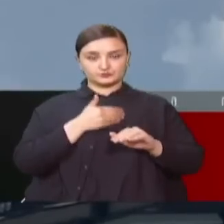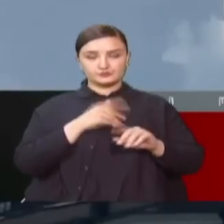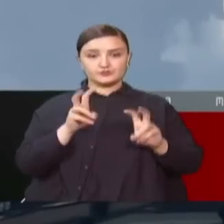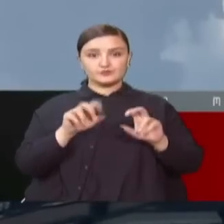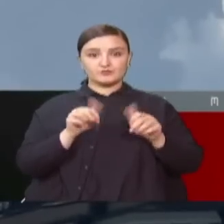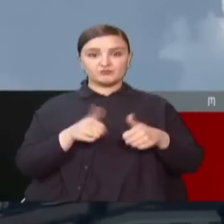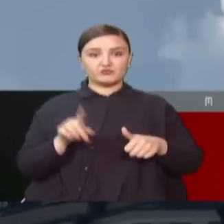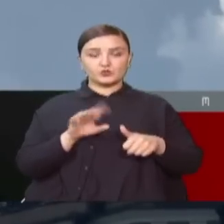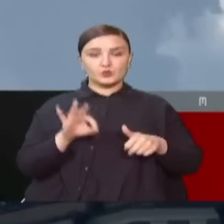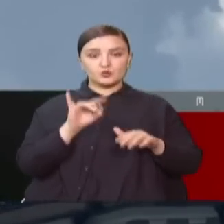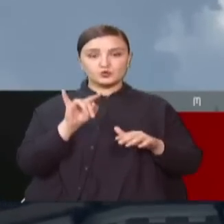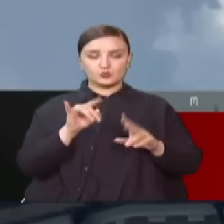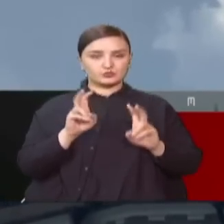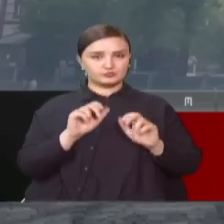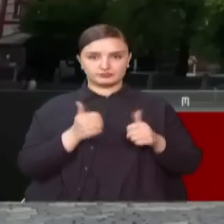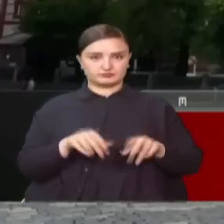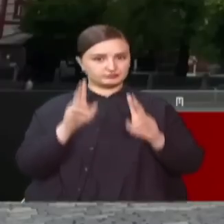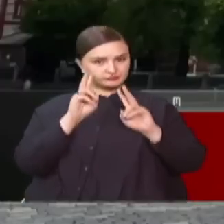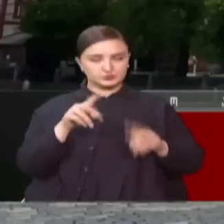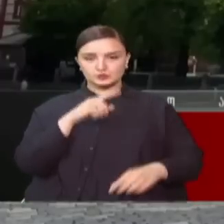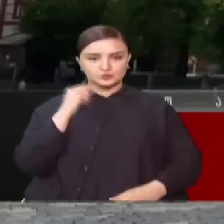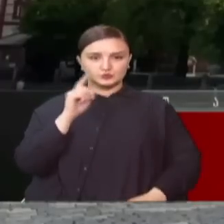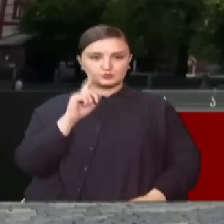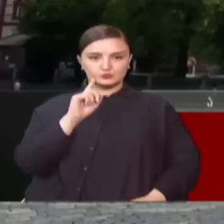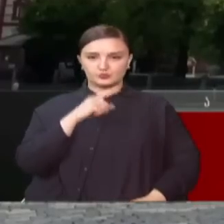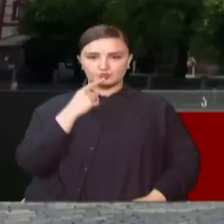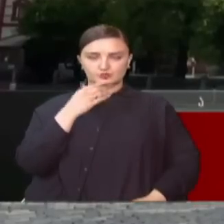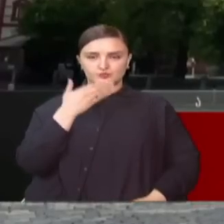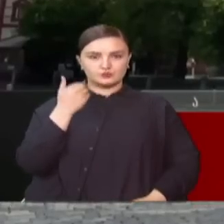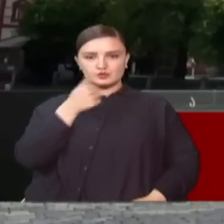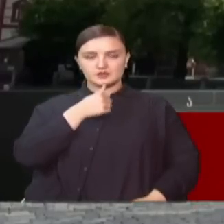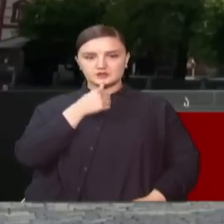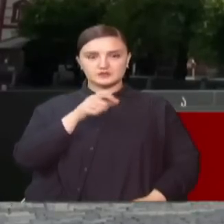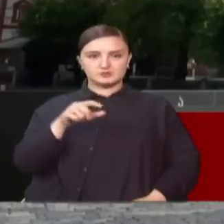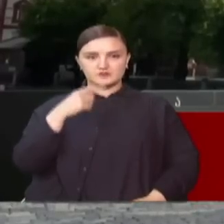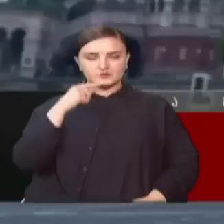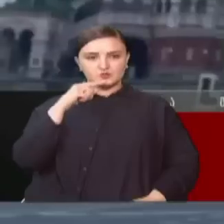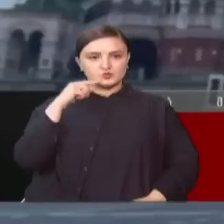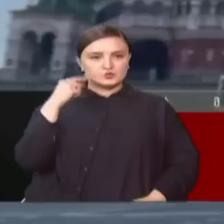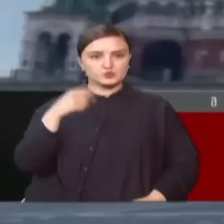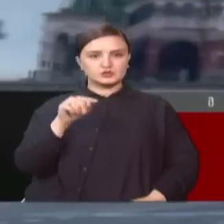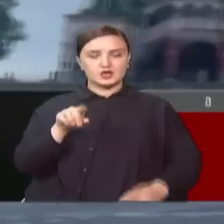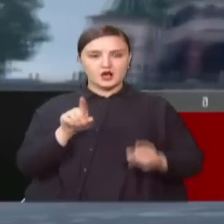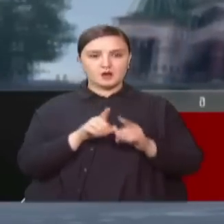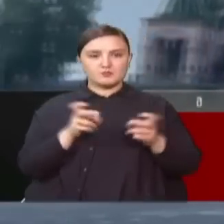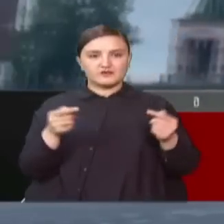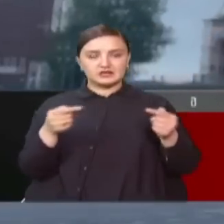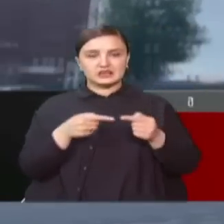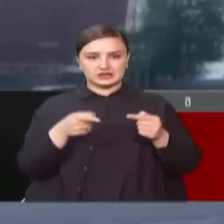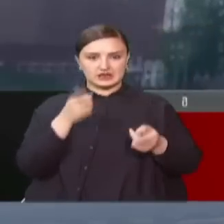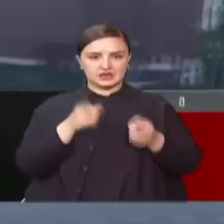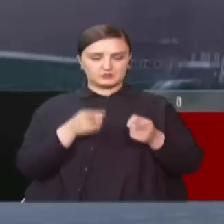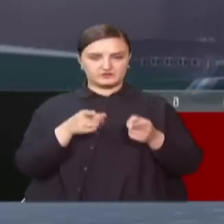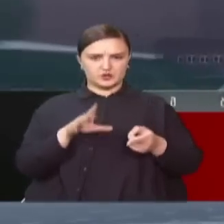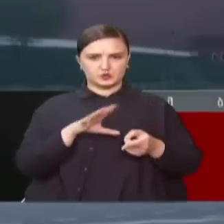ტიპის დრონზეა საუბარი არ ვიცით. ეს ჯერ რუსებს არ უთქვამთ. ექსპერტების შეფასებით კრემლს იმის დრო რომ დრონის ტიპი დაედგინა, ნამდვილად